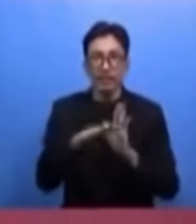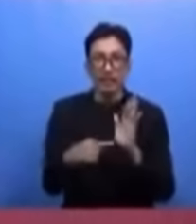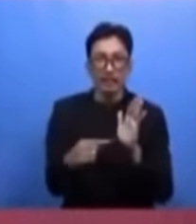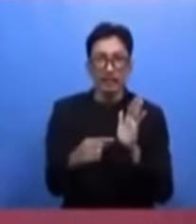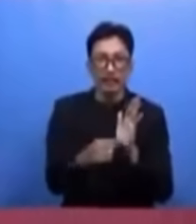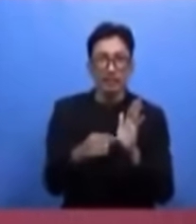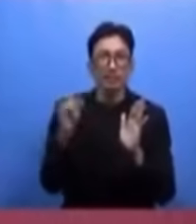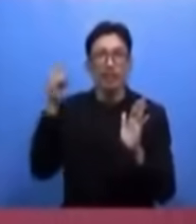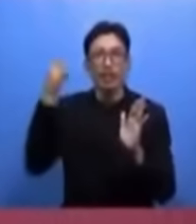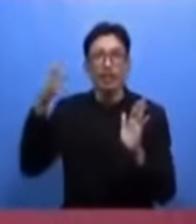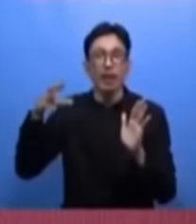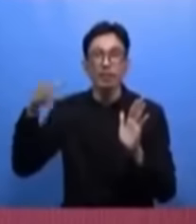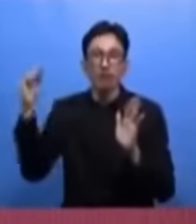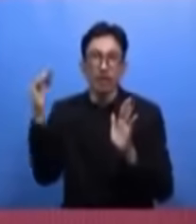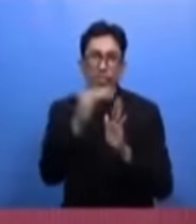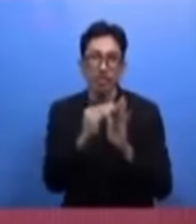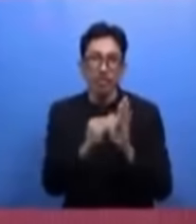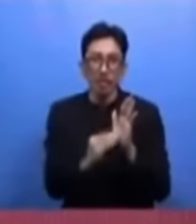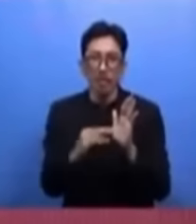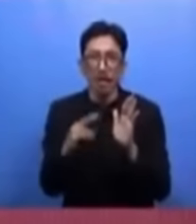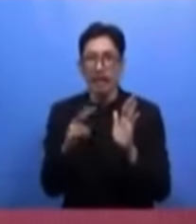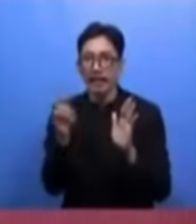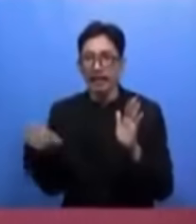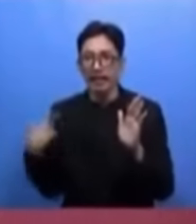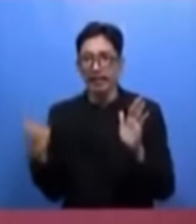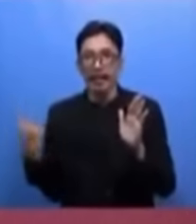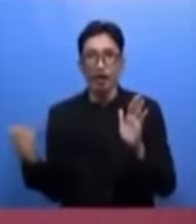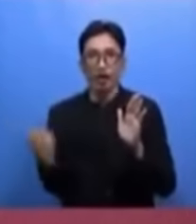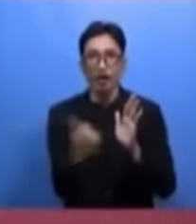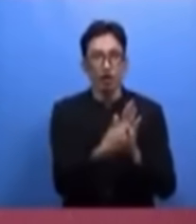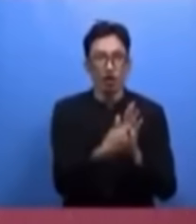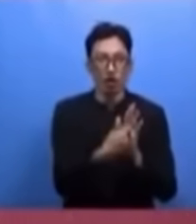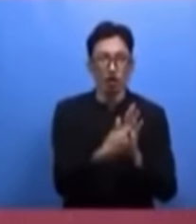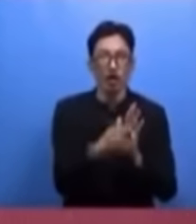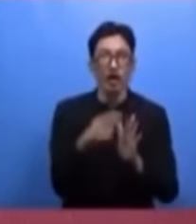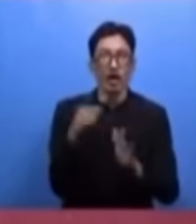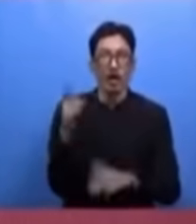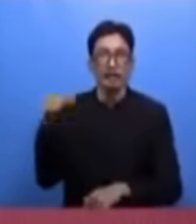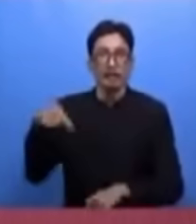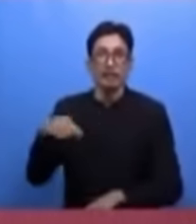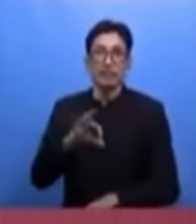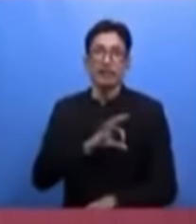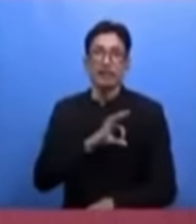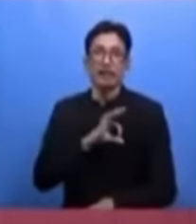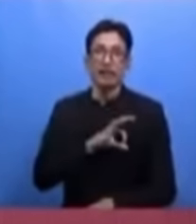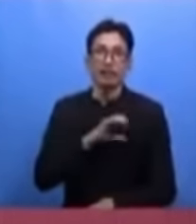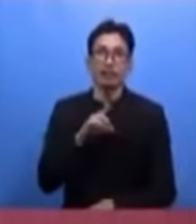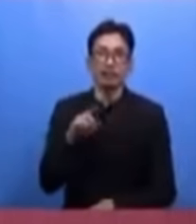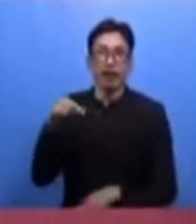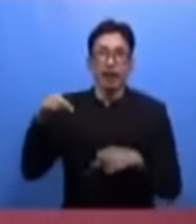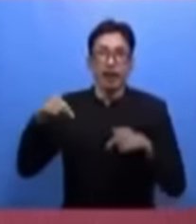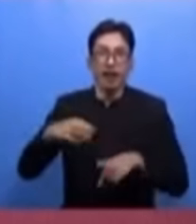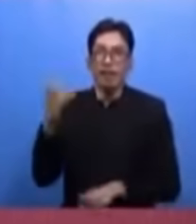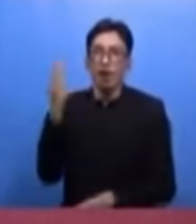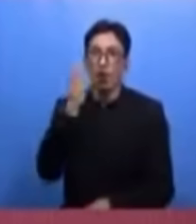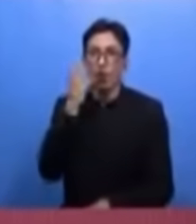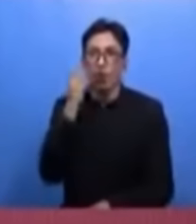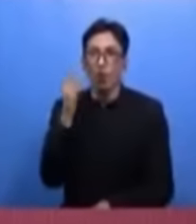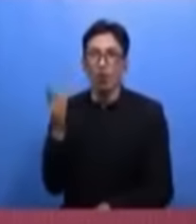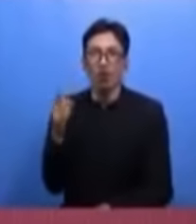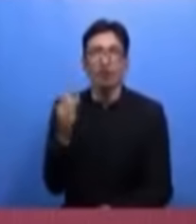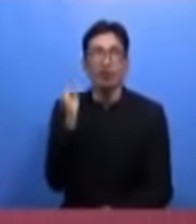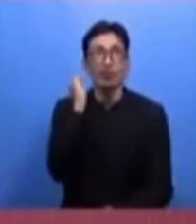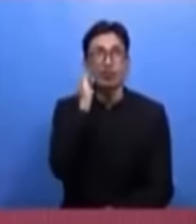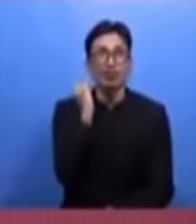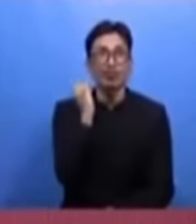Itu adalah wajib hukumnya. Karena Pak Prabowo adalah presiden kita semua. Apalagi Ibu Ainun Rahmidiani